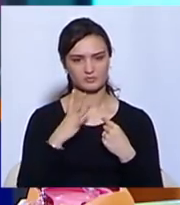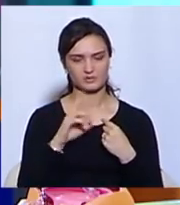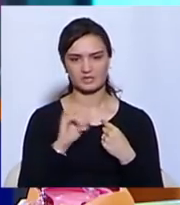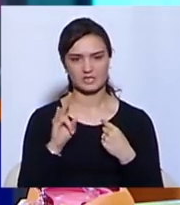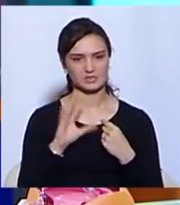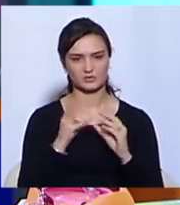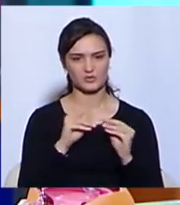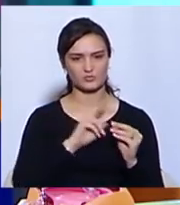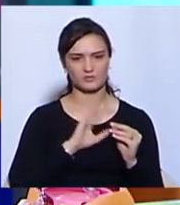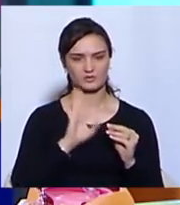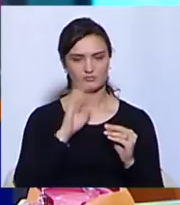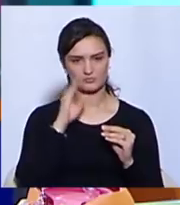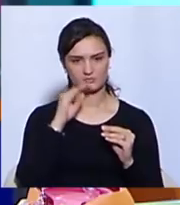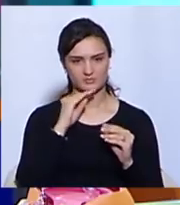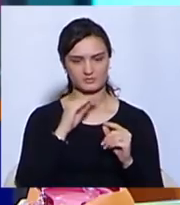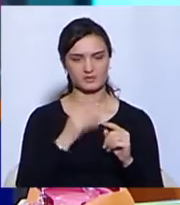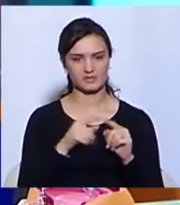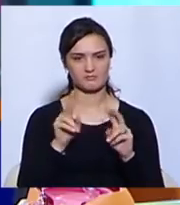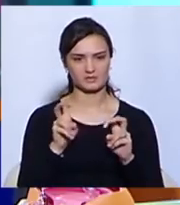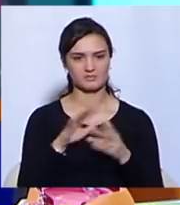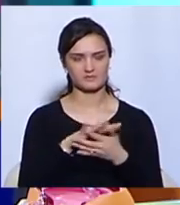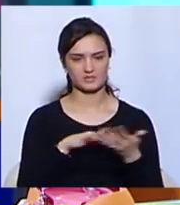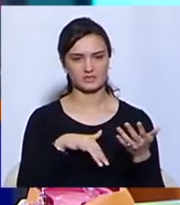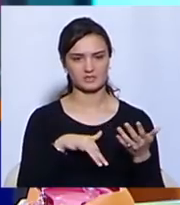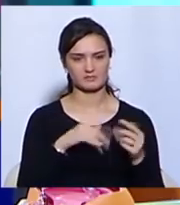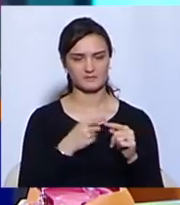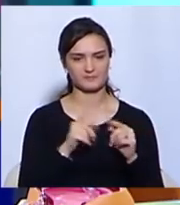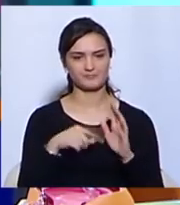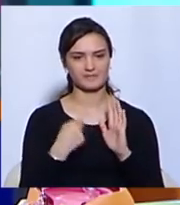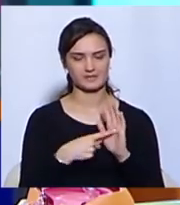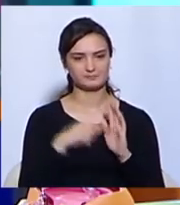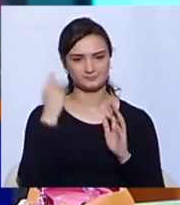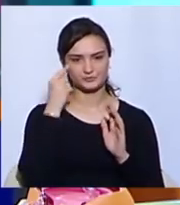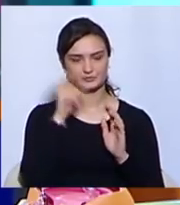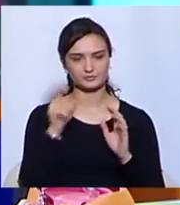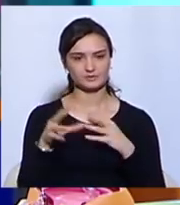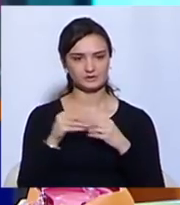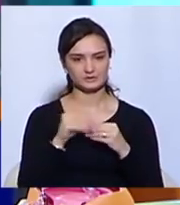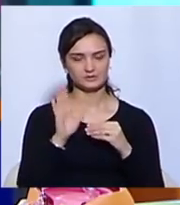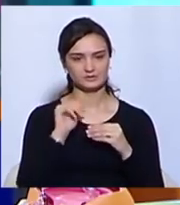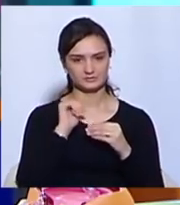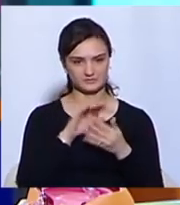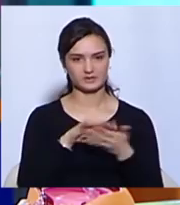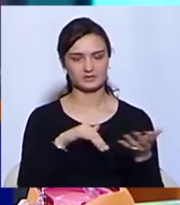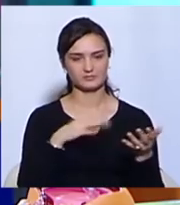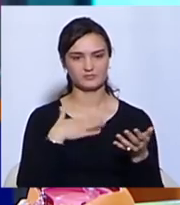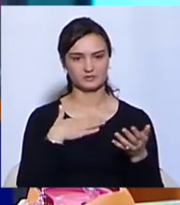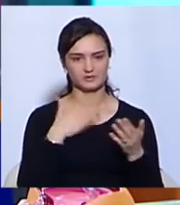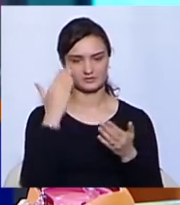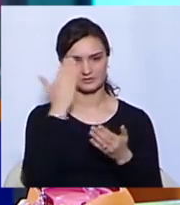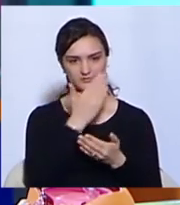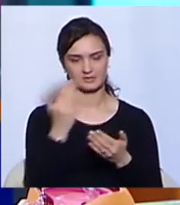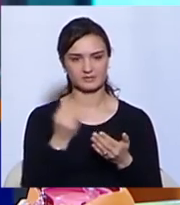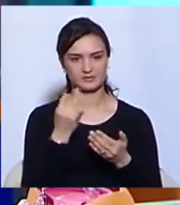ან აღარ უყვარდეს მშობლები? მოკლედ ამ თემას ვაგრძელებთ, ამ საკითხებზე ფსიქოლოგებთან ერთად მსჯელობას ვაგრძელებთ ჩვენი